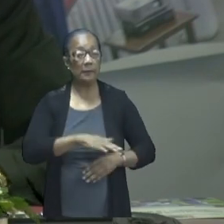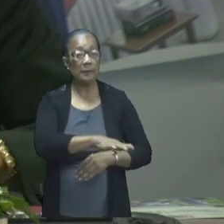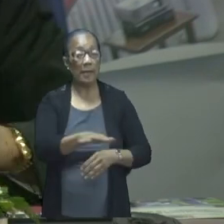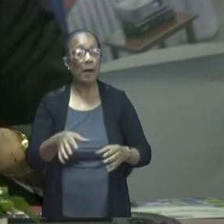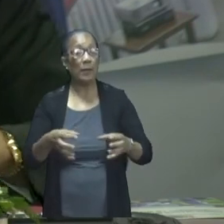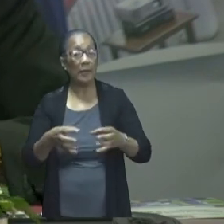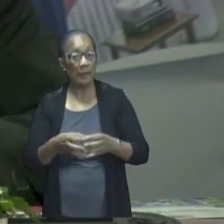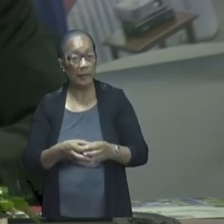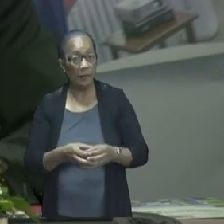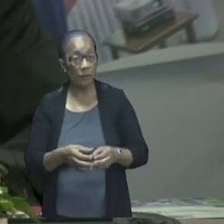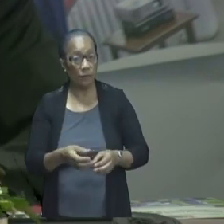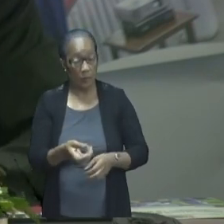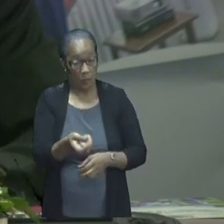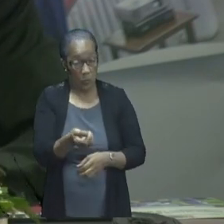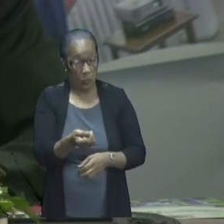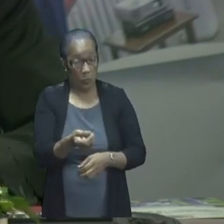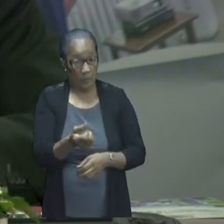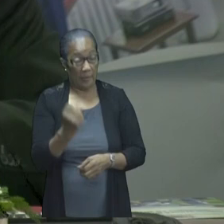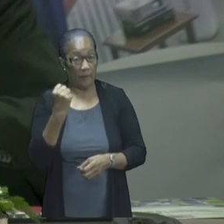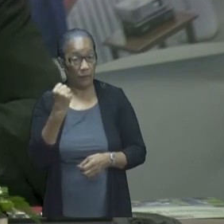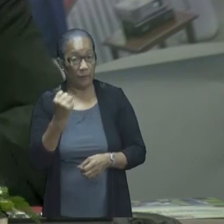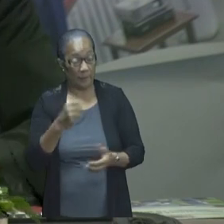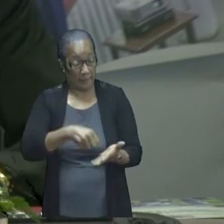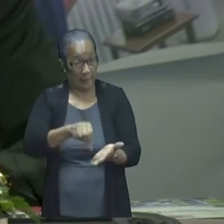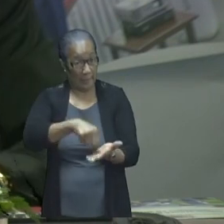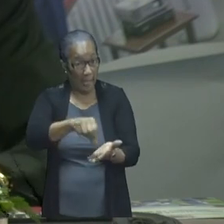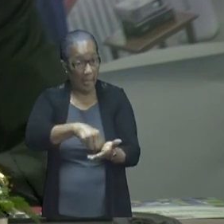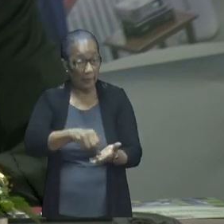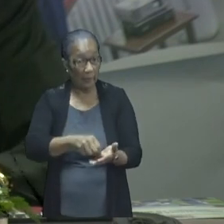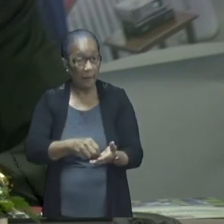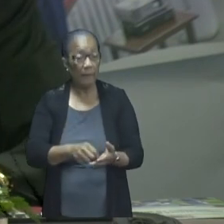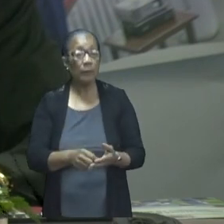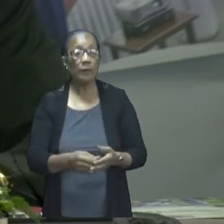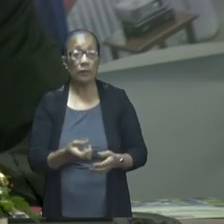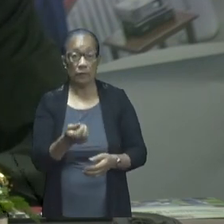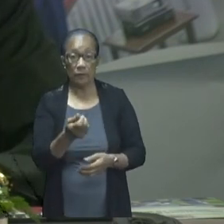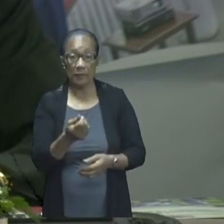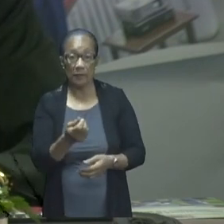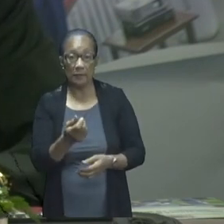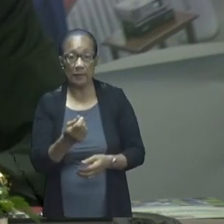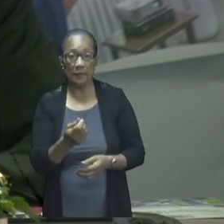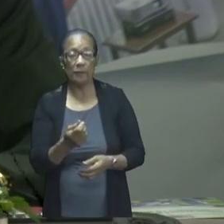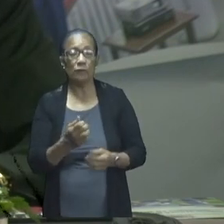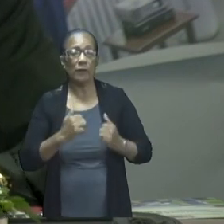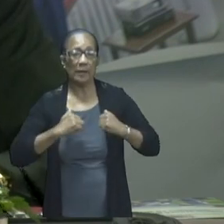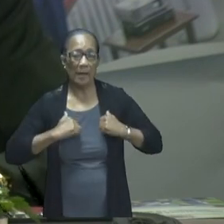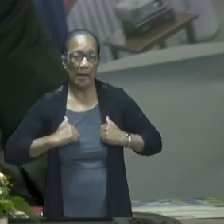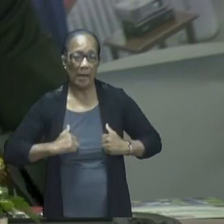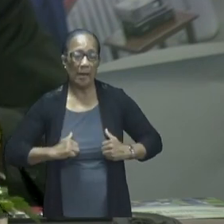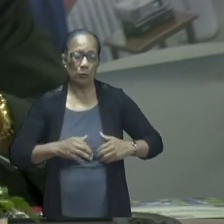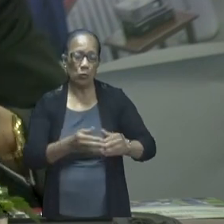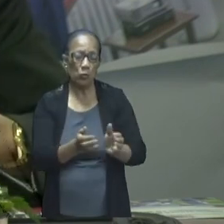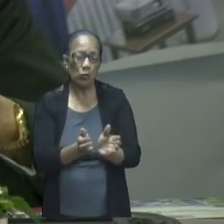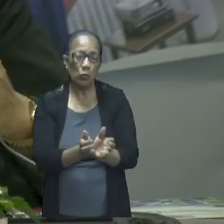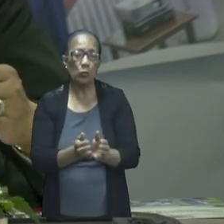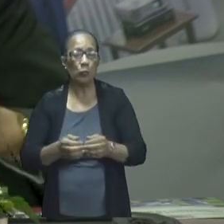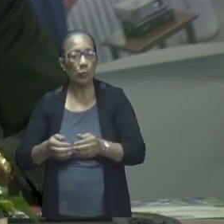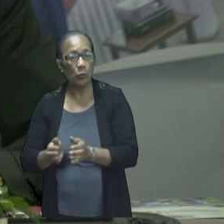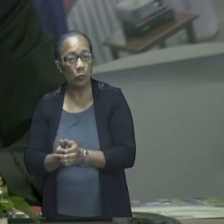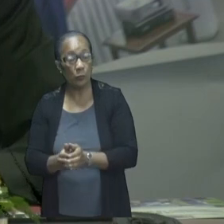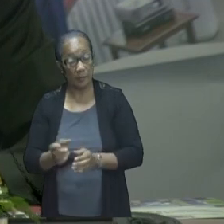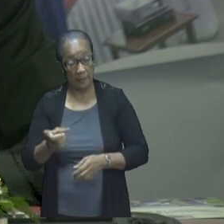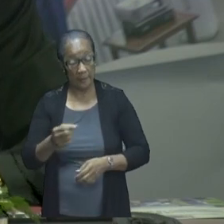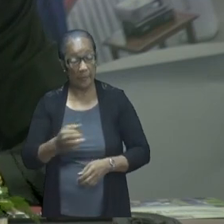vorm van koopkracht versterken in de vorm van financiële voorzieningen van kwetsbare groep en we gaan dat straks weer